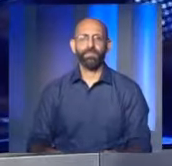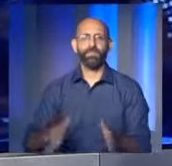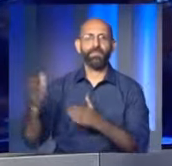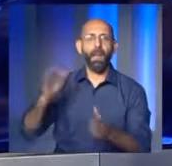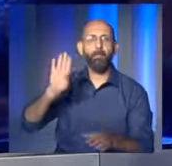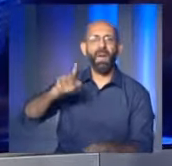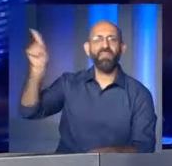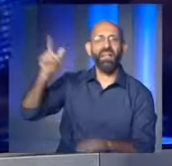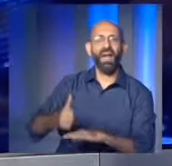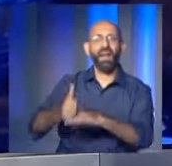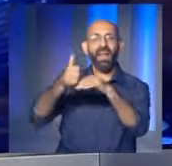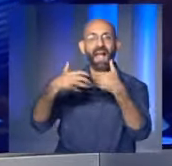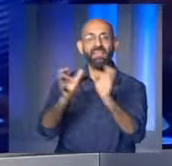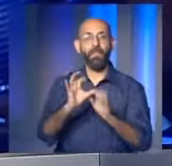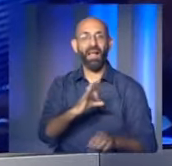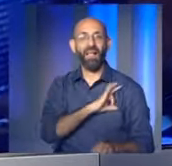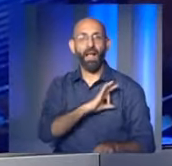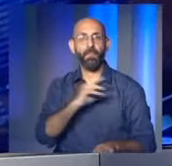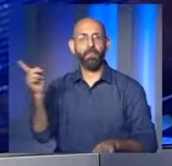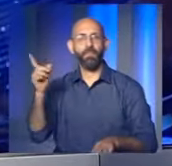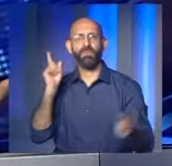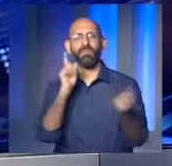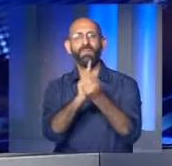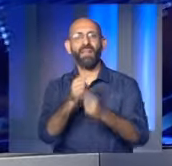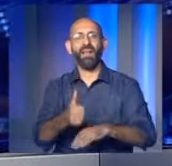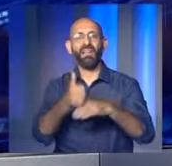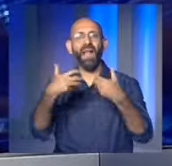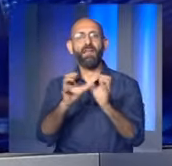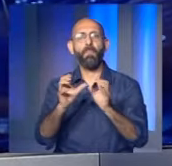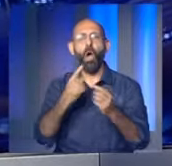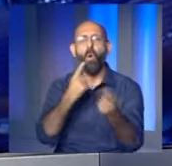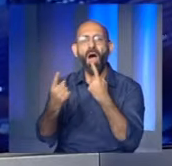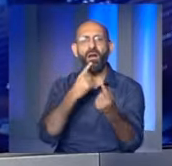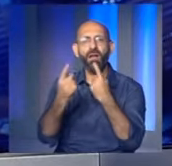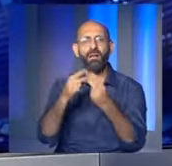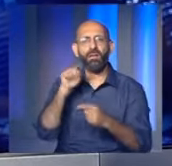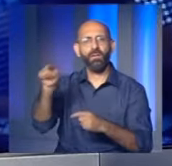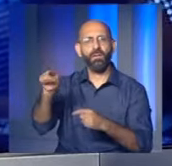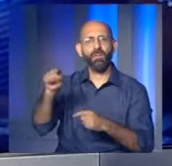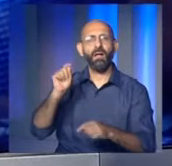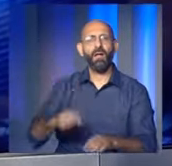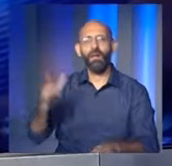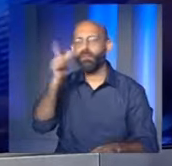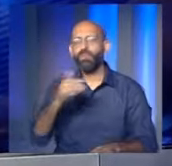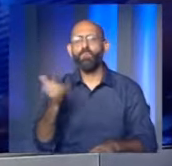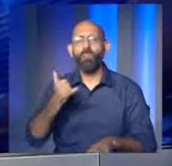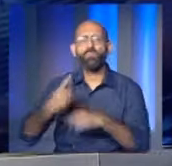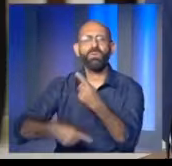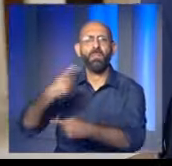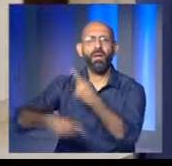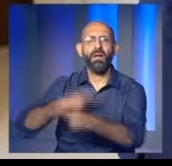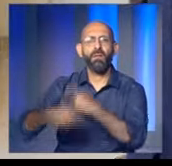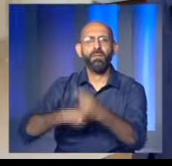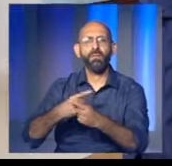في بكفية التقى رئيس حزب الكتائب النائب سامي الجميل رئيس حزب الحوار النائب فؤاد مخزومة، وجرى عرض لآخر المستجدات. وقد أكد